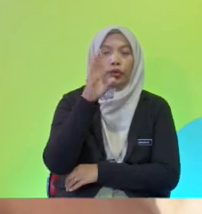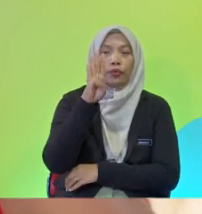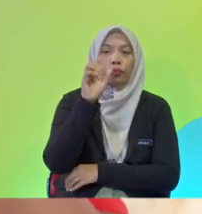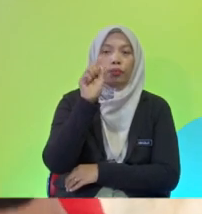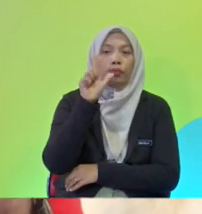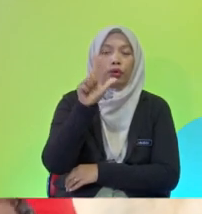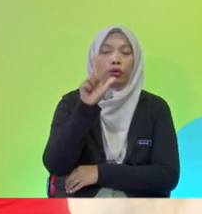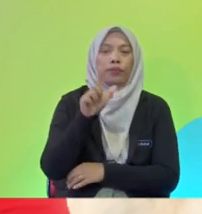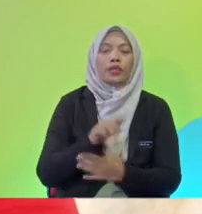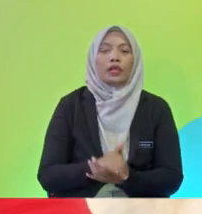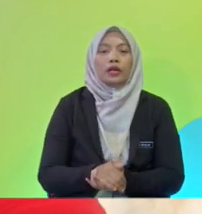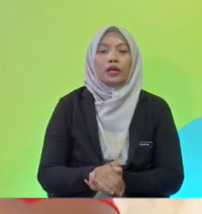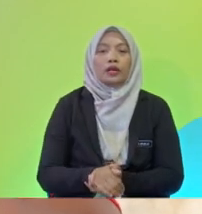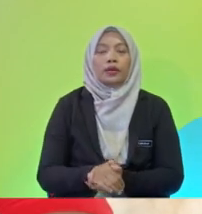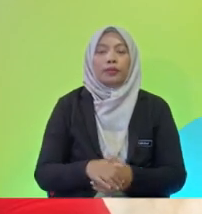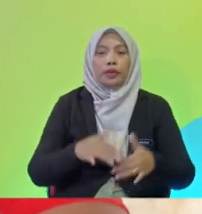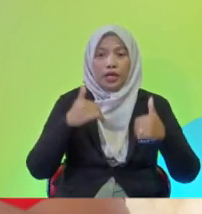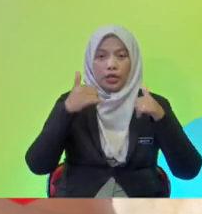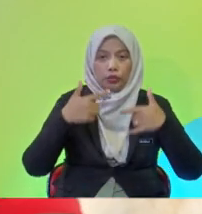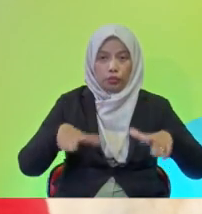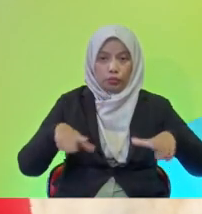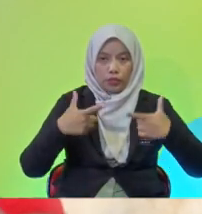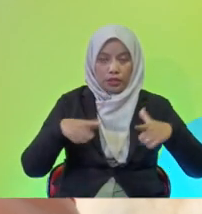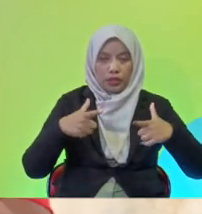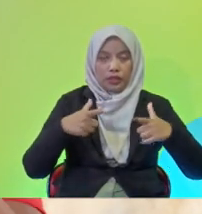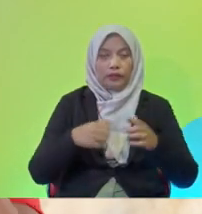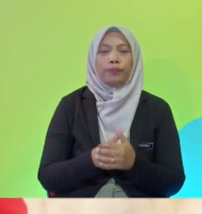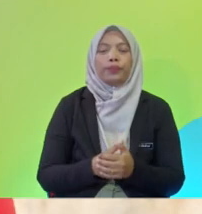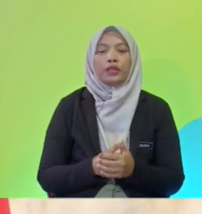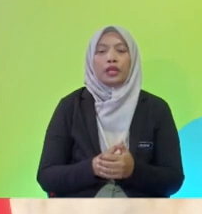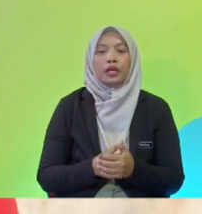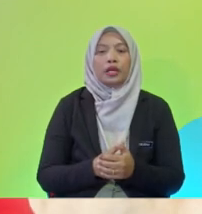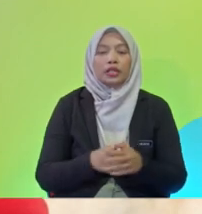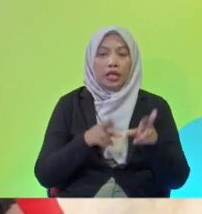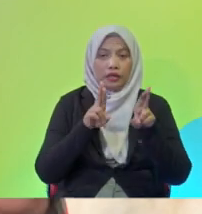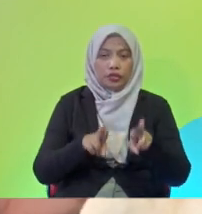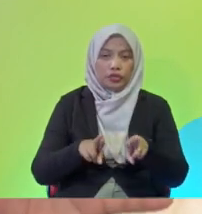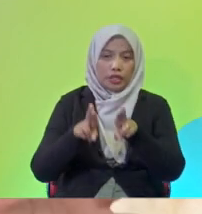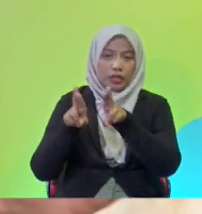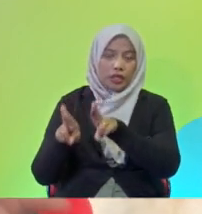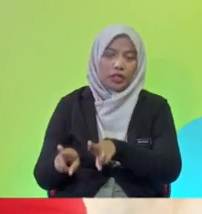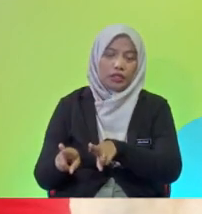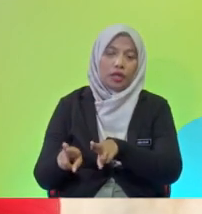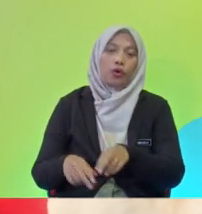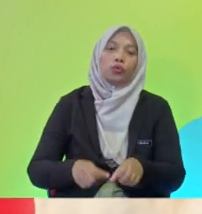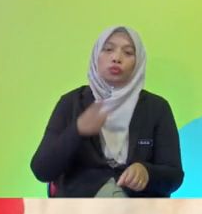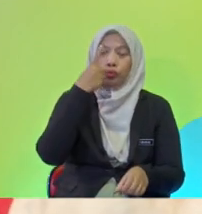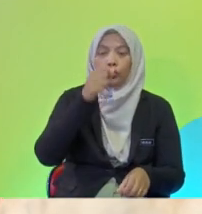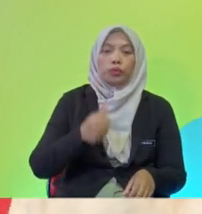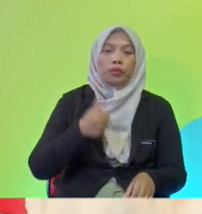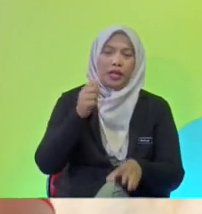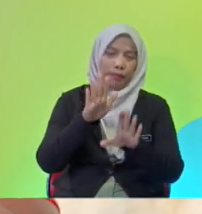juga kalau kita tengok tadi, mereka dah mampu untuk melakukan ataupun merancang strategi untuk menang